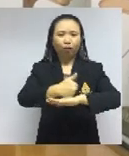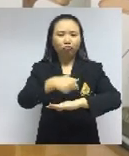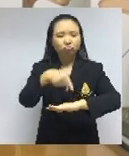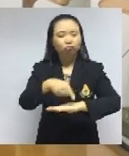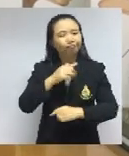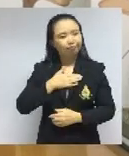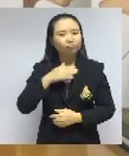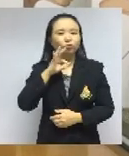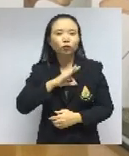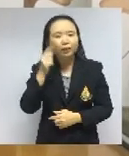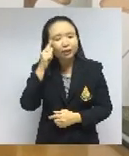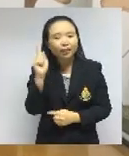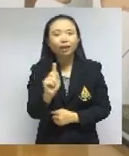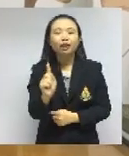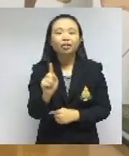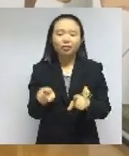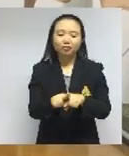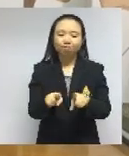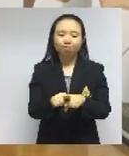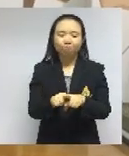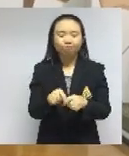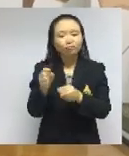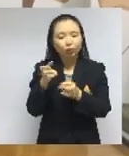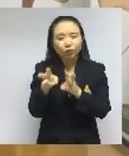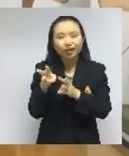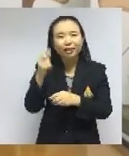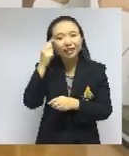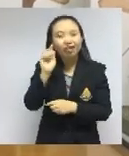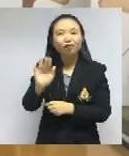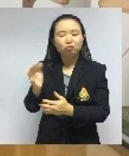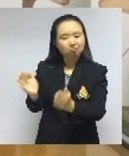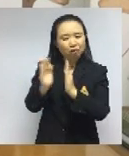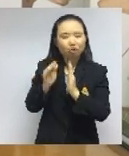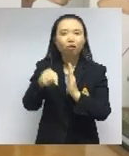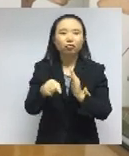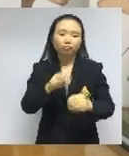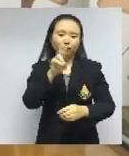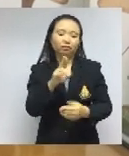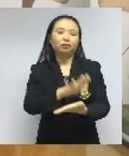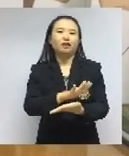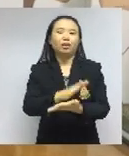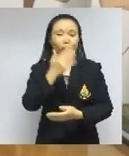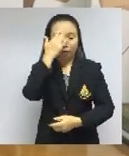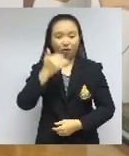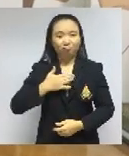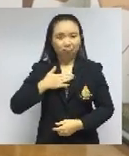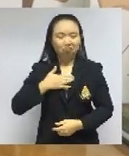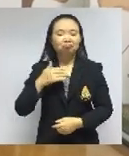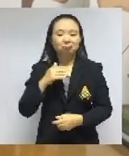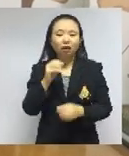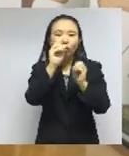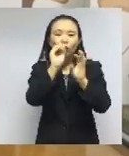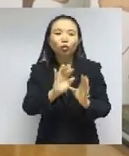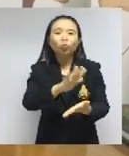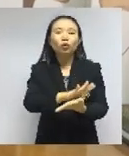ลก็มีแนวคิดนะคะที่นำกระบวนการทีสเนี่ยมาใช้ในโรงเรียนก็เนื่องจากว่าได้